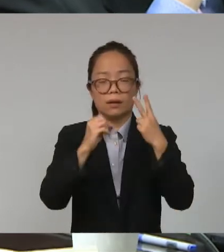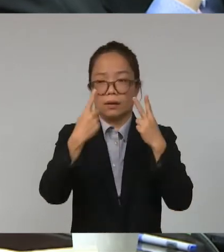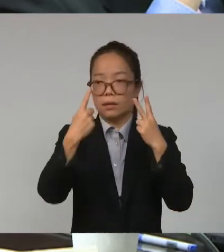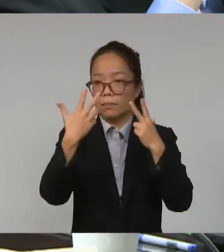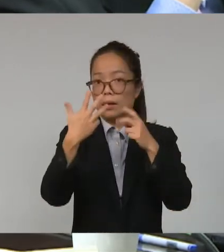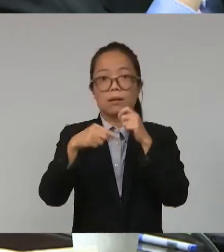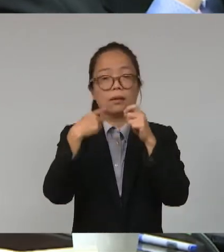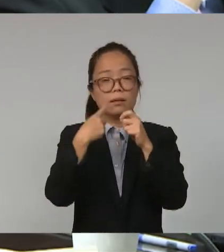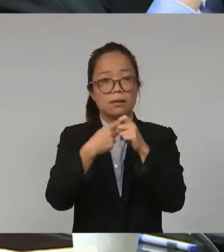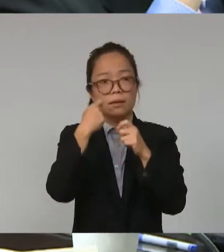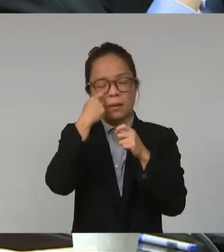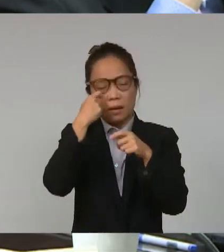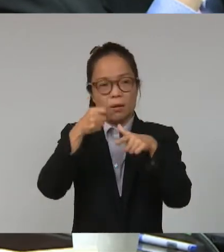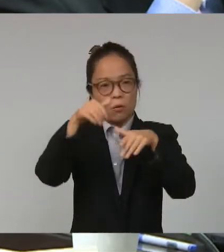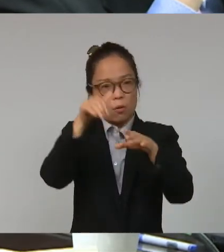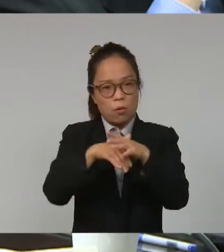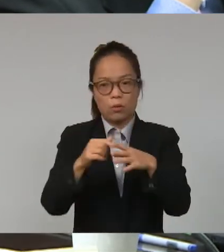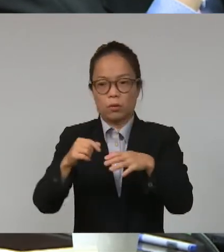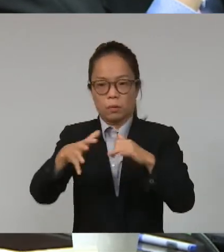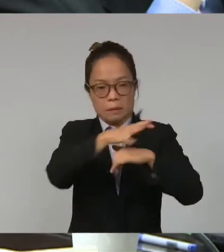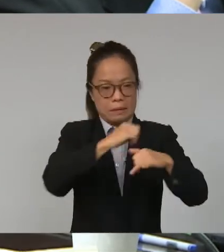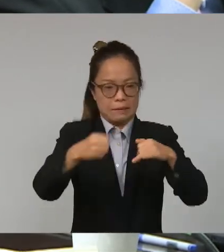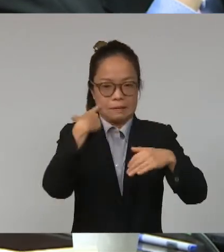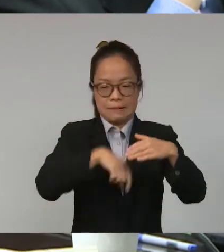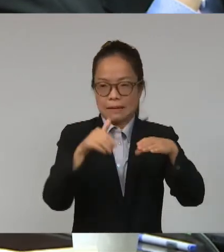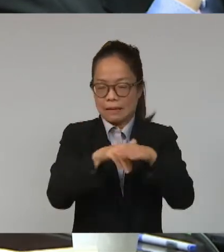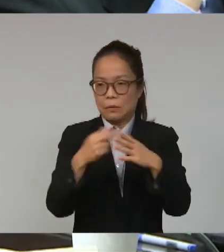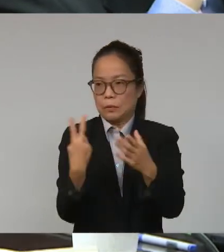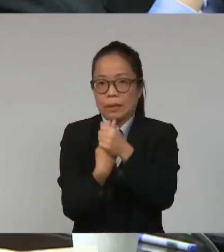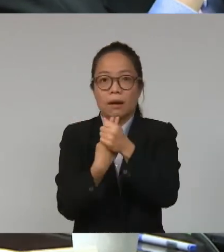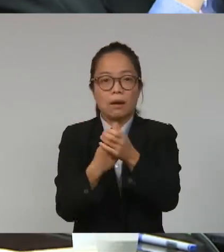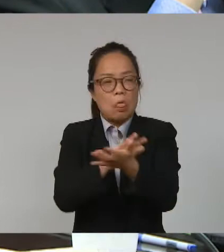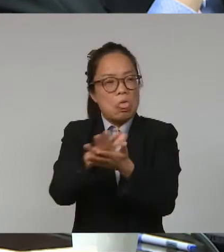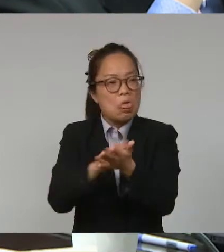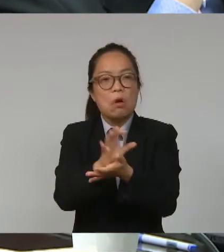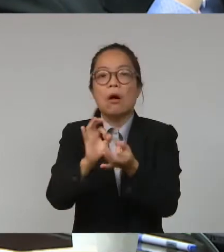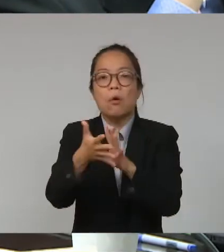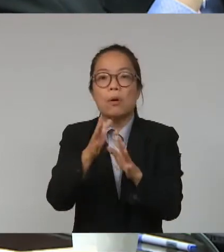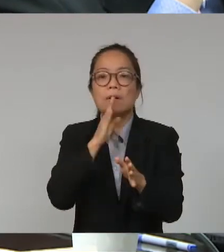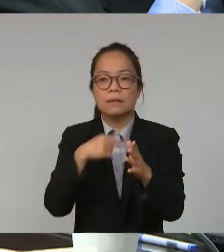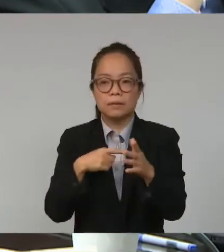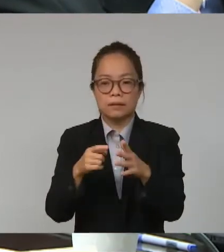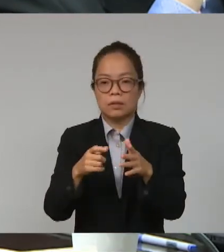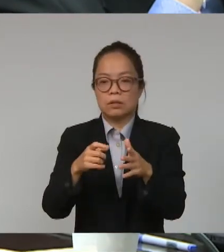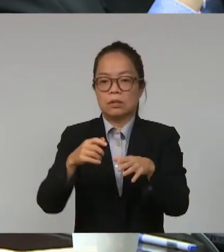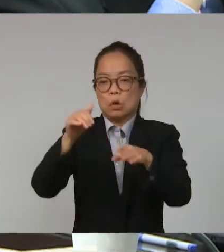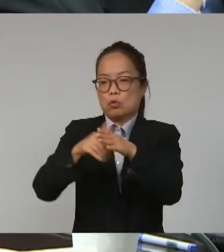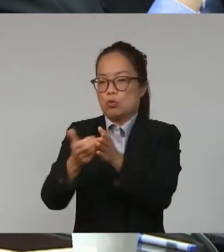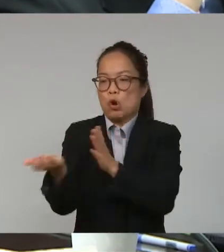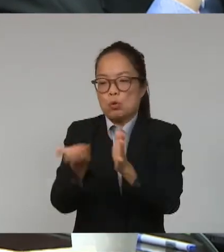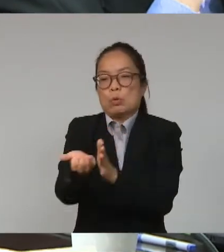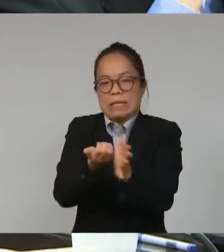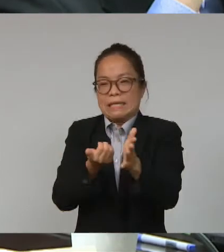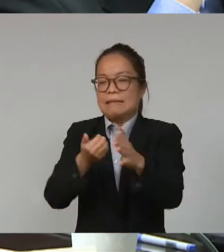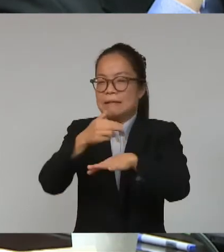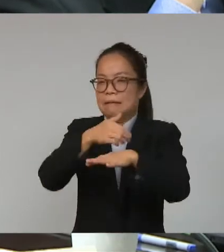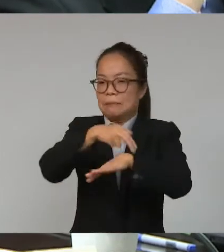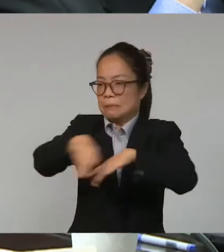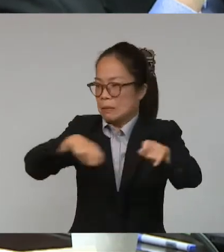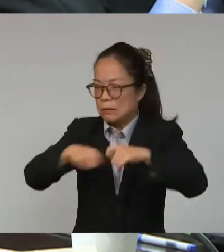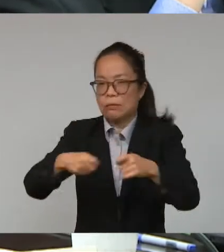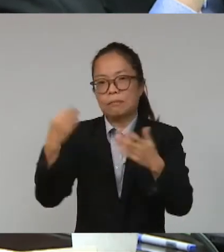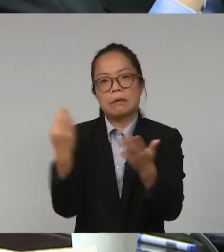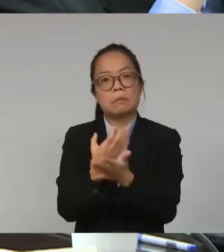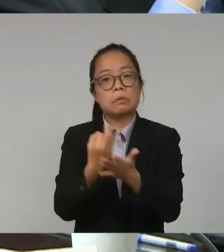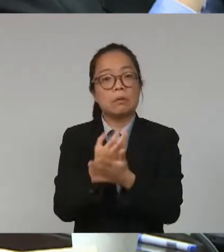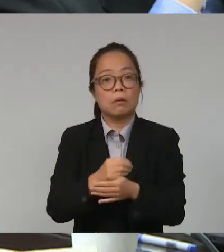2018年公投绑大选的乱象，实际上是因为你选务准备的不周啊。我